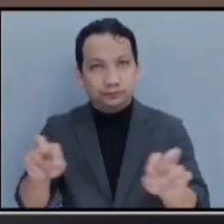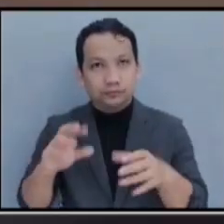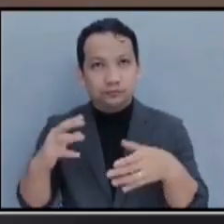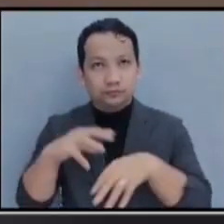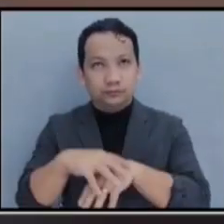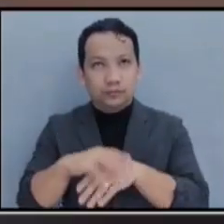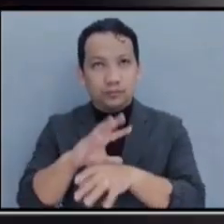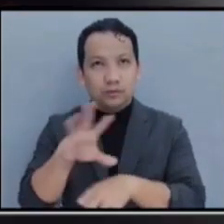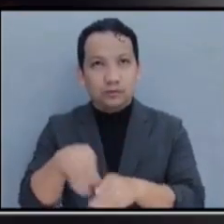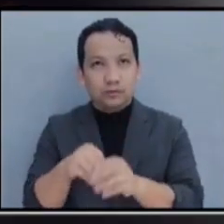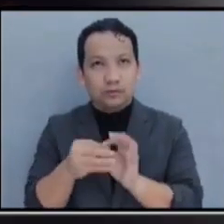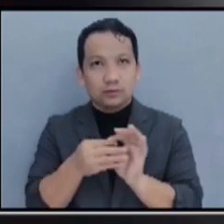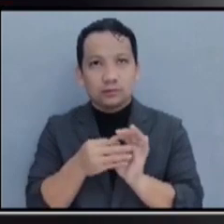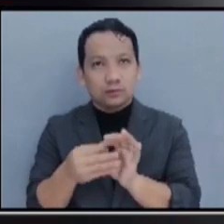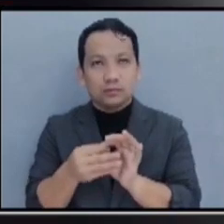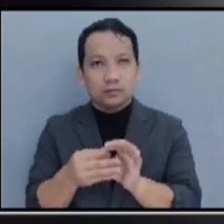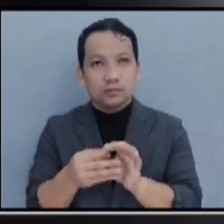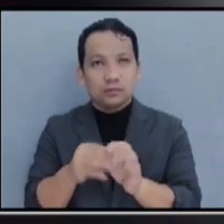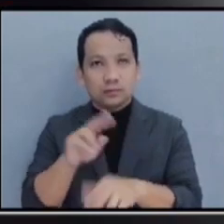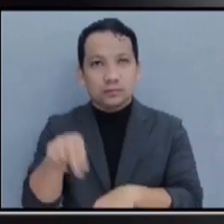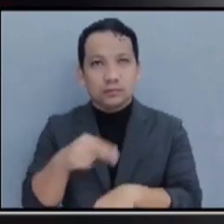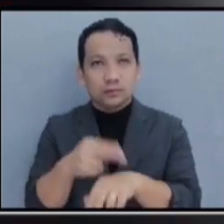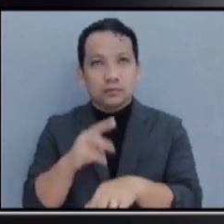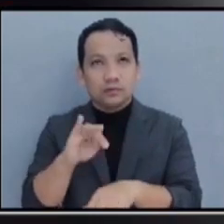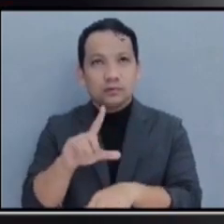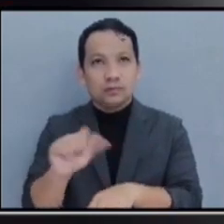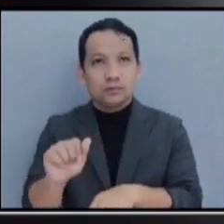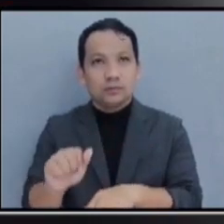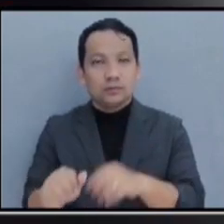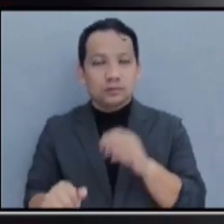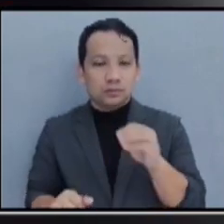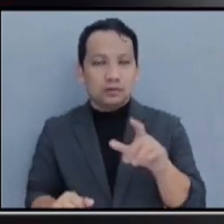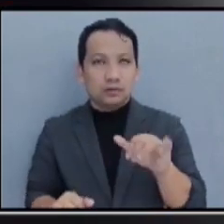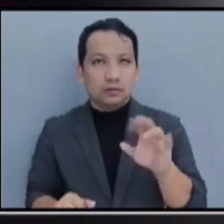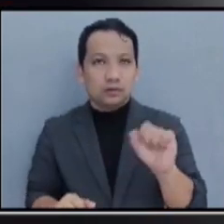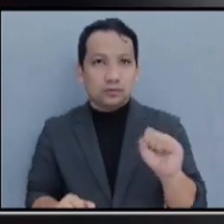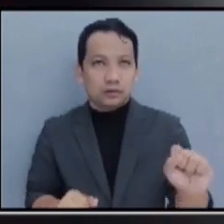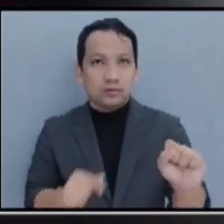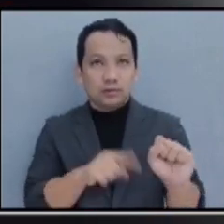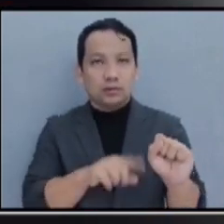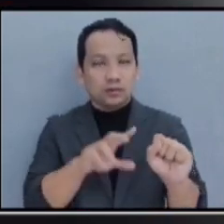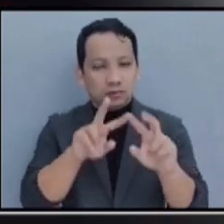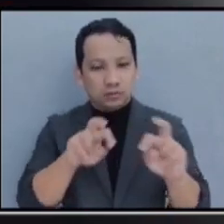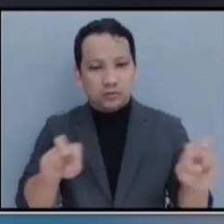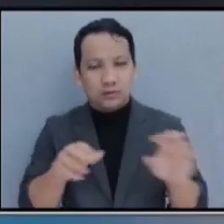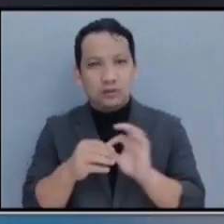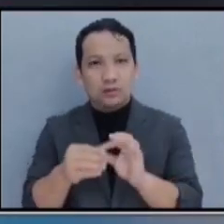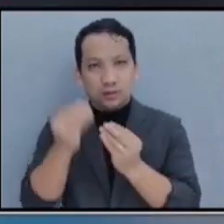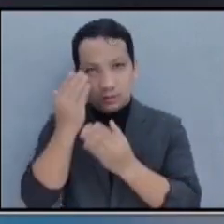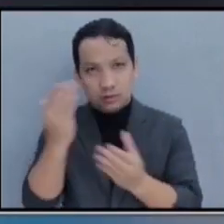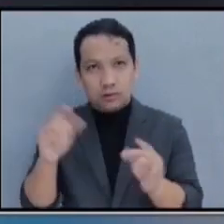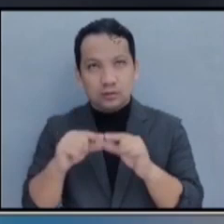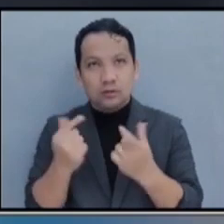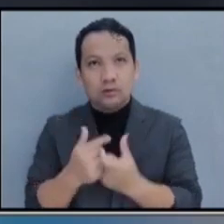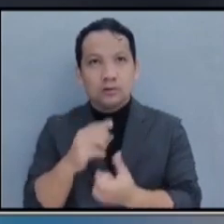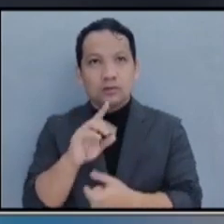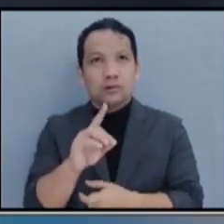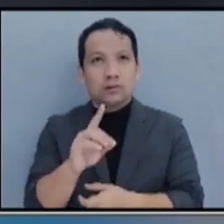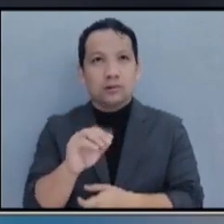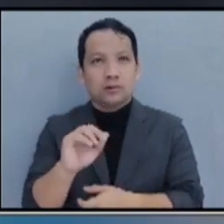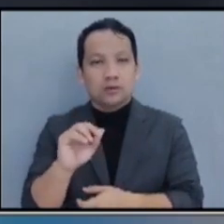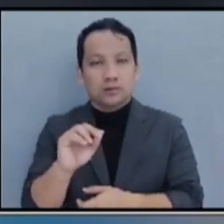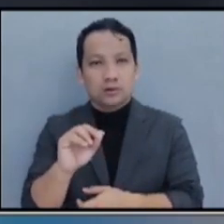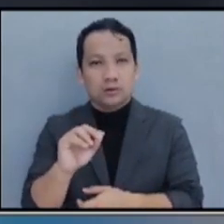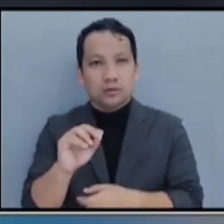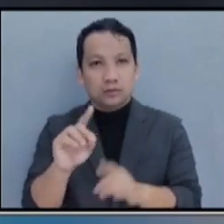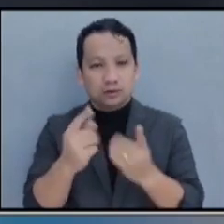operation ng National Meat Inspection Service o NMIS, Inspectorate and Enforcement Unit ng Department of Agriculture at